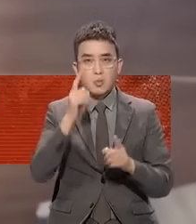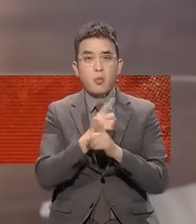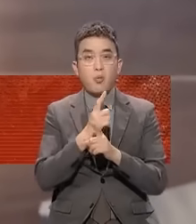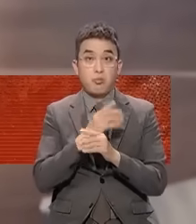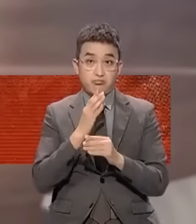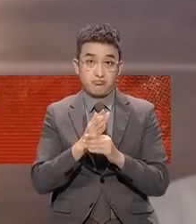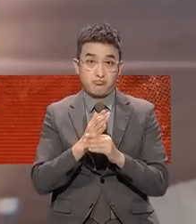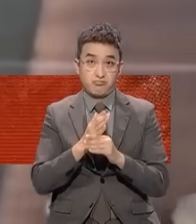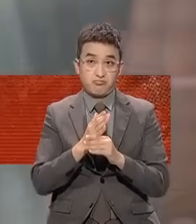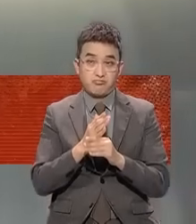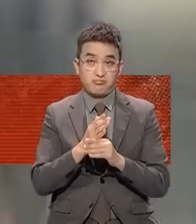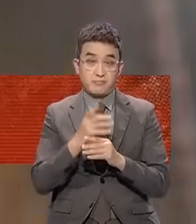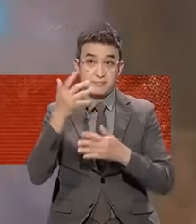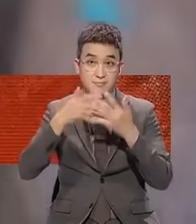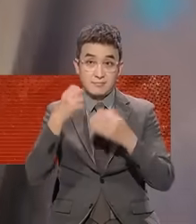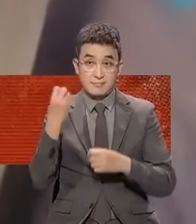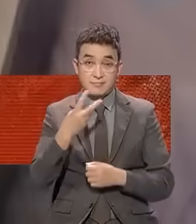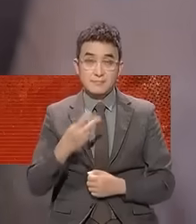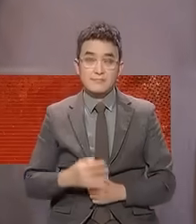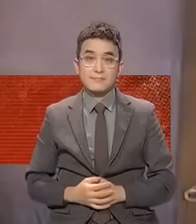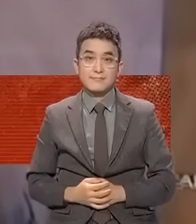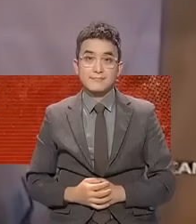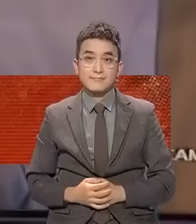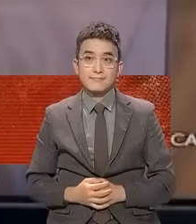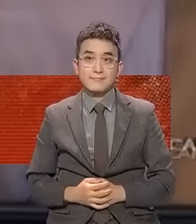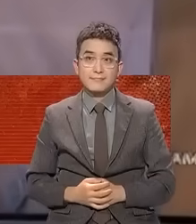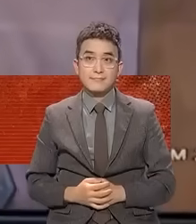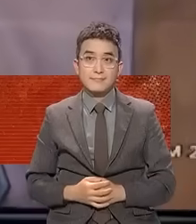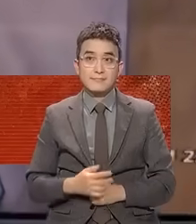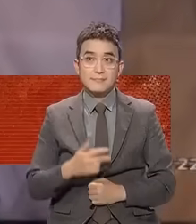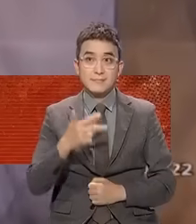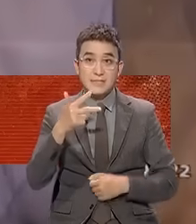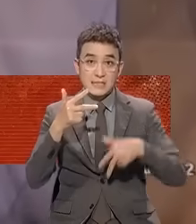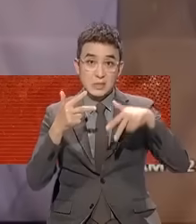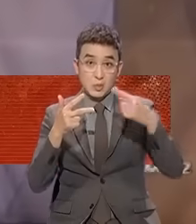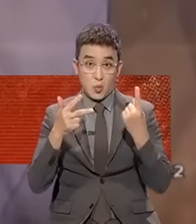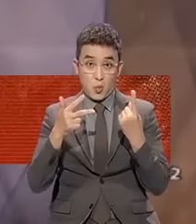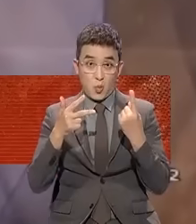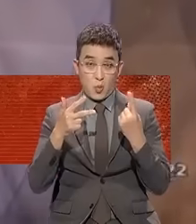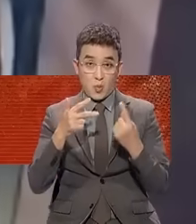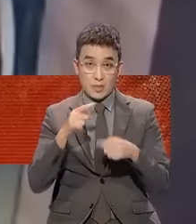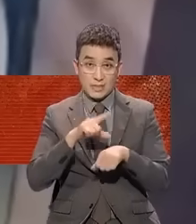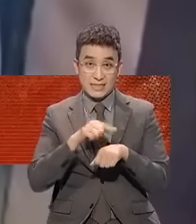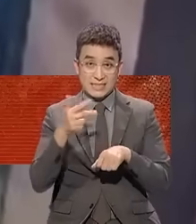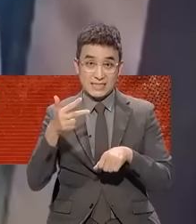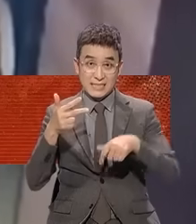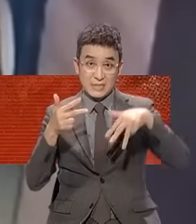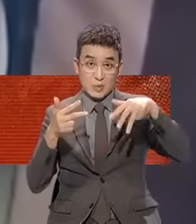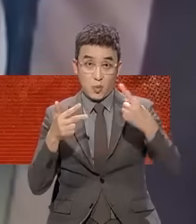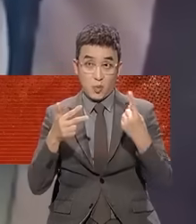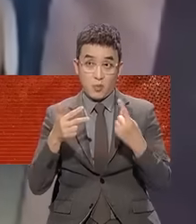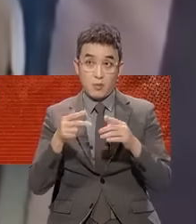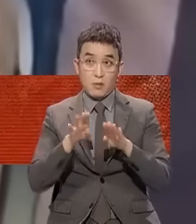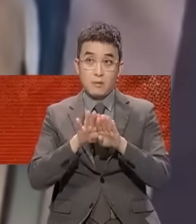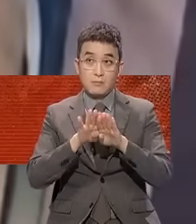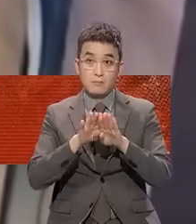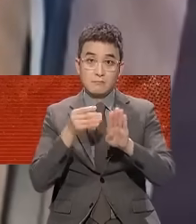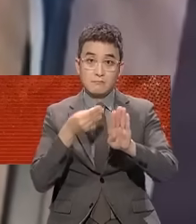거? 예. 자, 한 7초 정도. 자, 일단 저분이 딱 문을